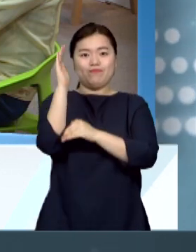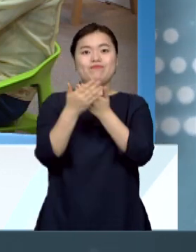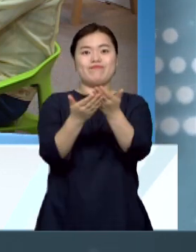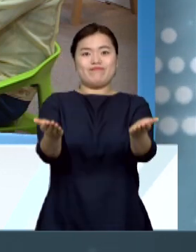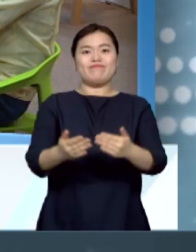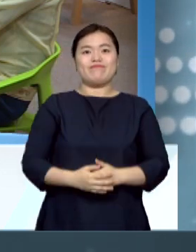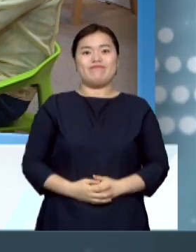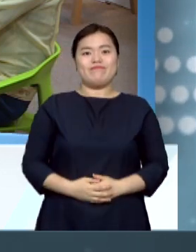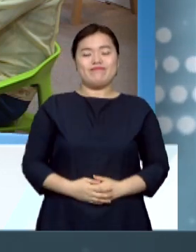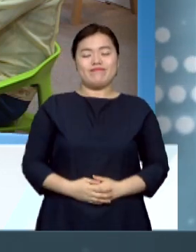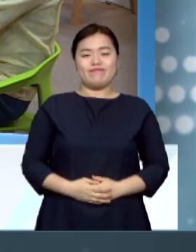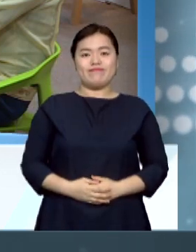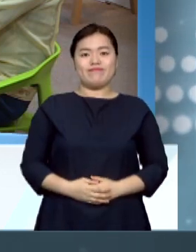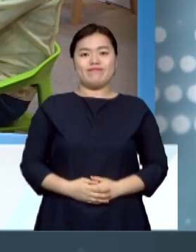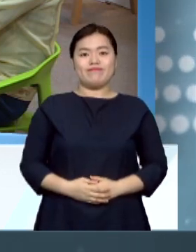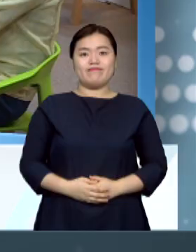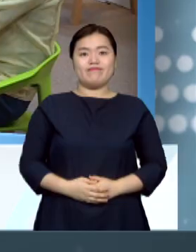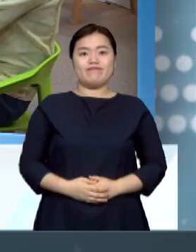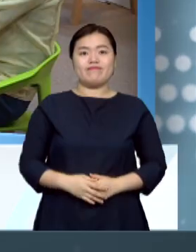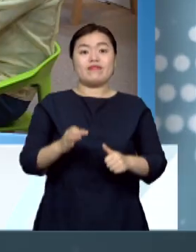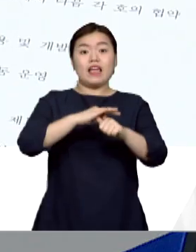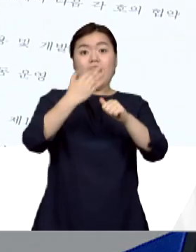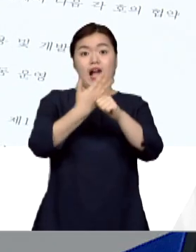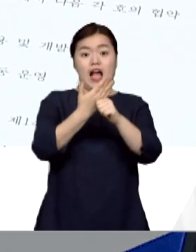맺었습니다. 관련 내용 첫 소식으로 보도합니다.